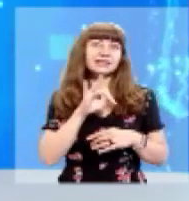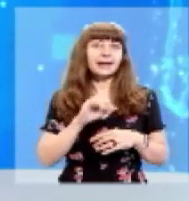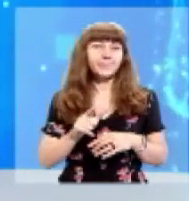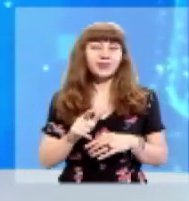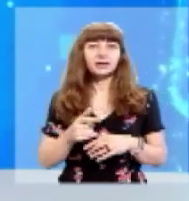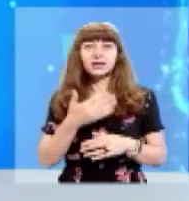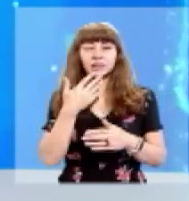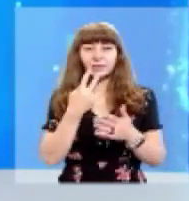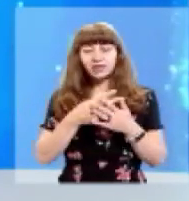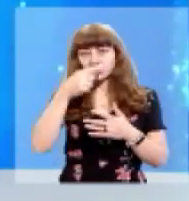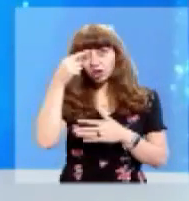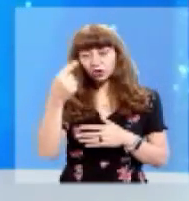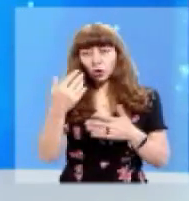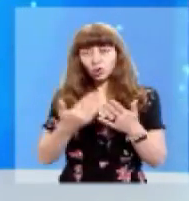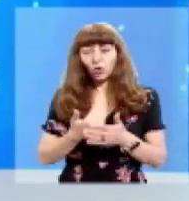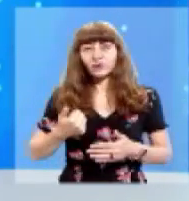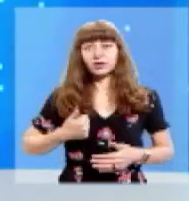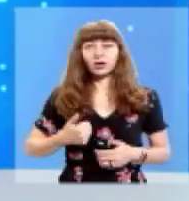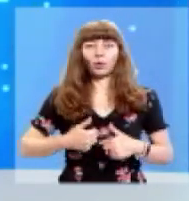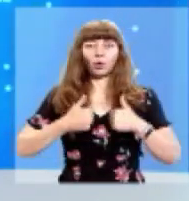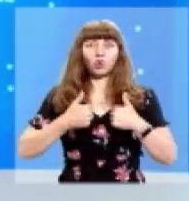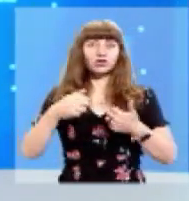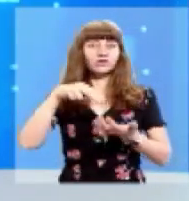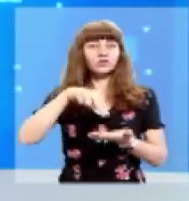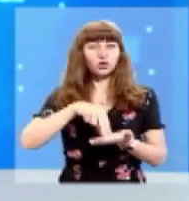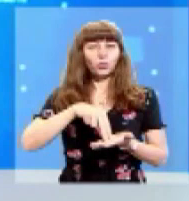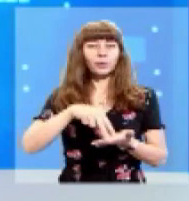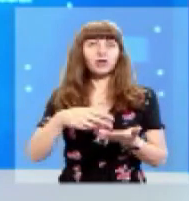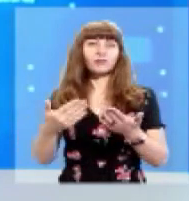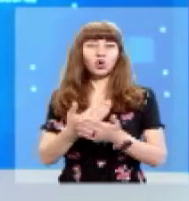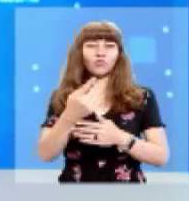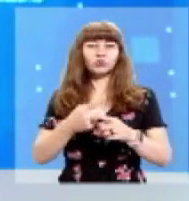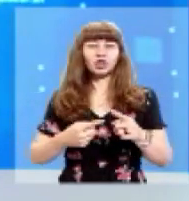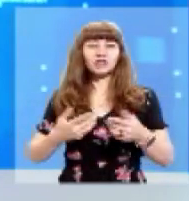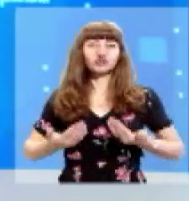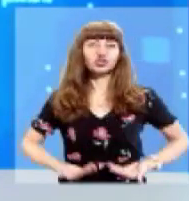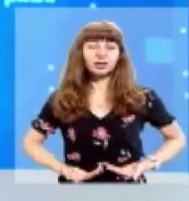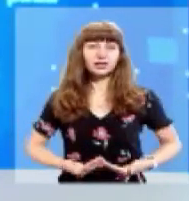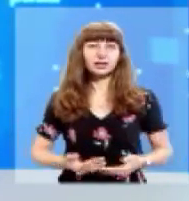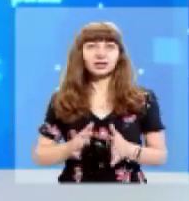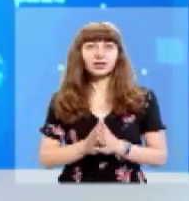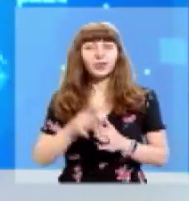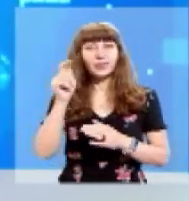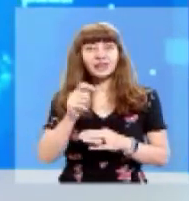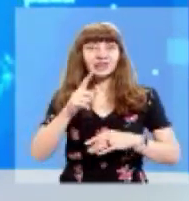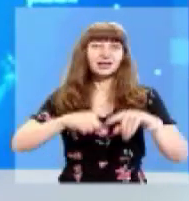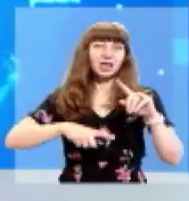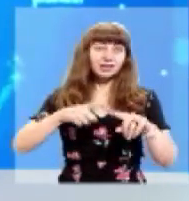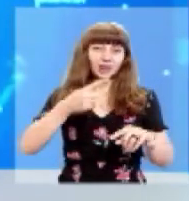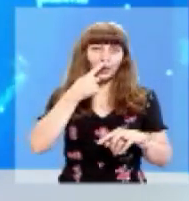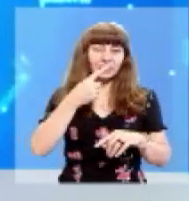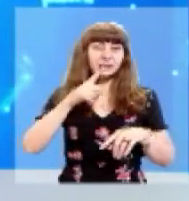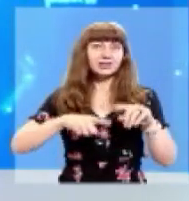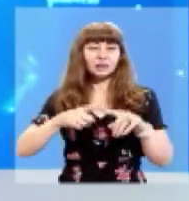Несмотря на изнурительную жару, новоиспеченные бойцы с гордостью вступили в новый этап своей жизни. Да и прибытие самых желанных гостей, родных и